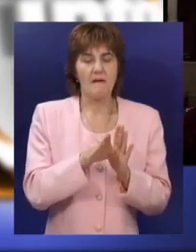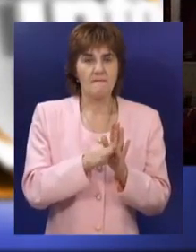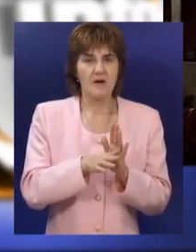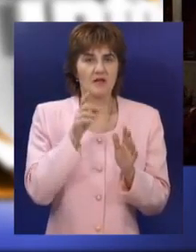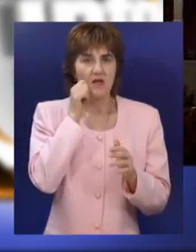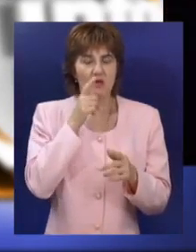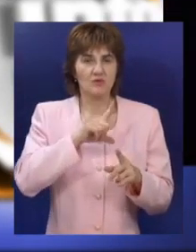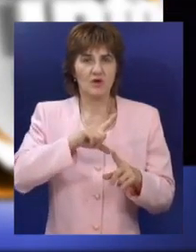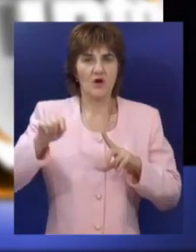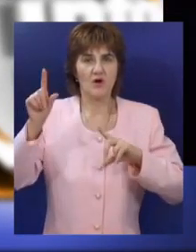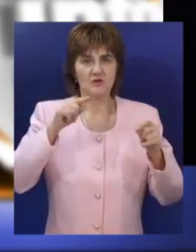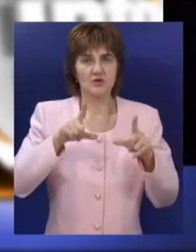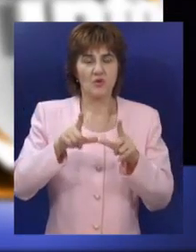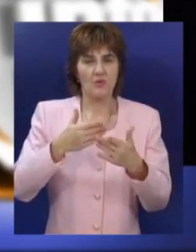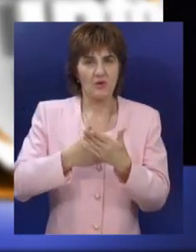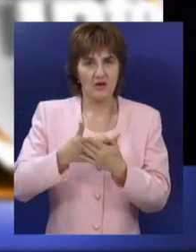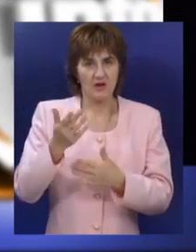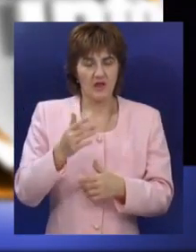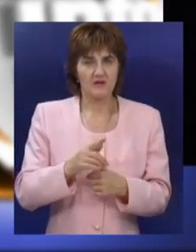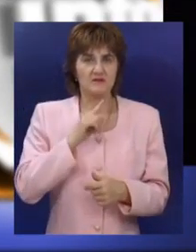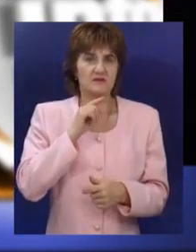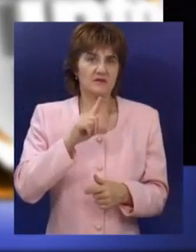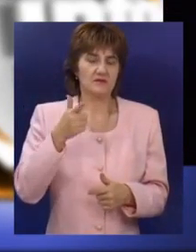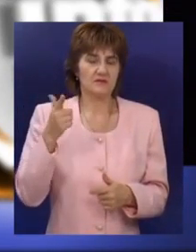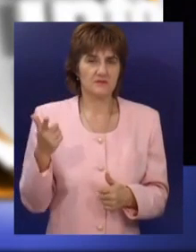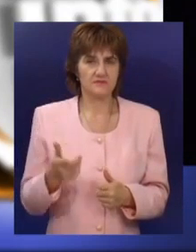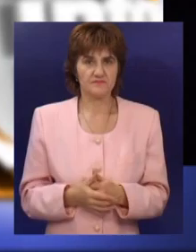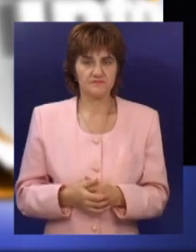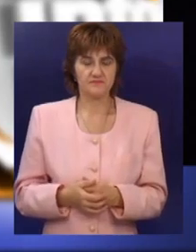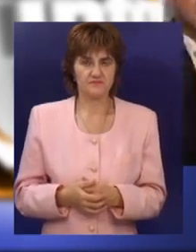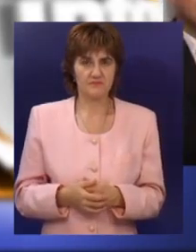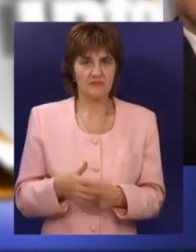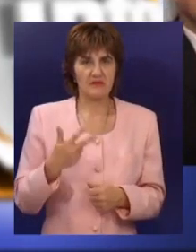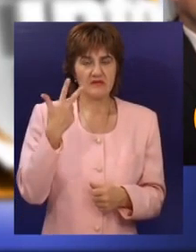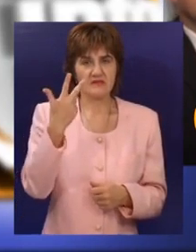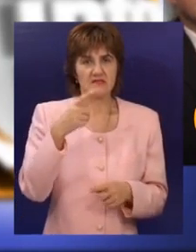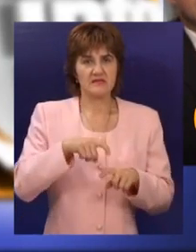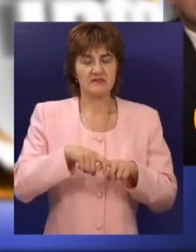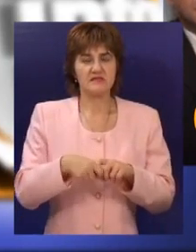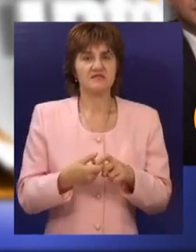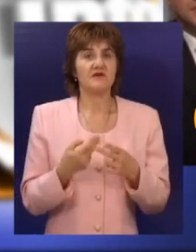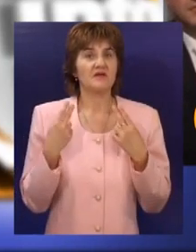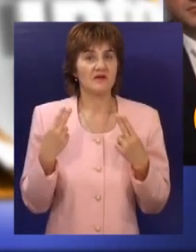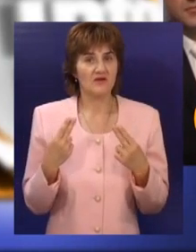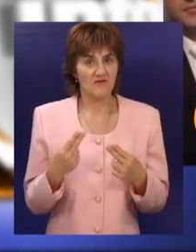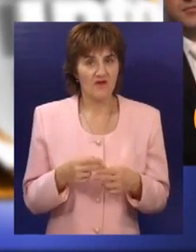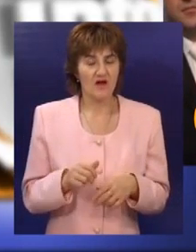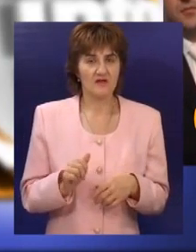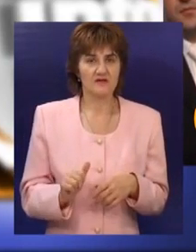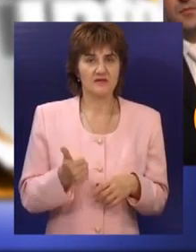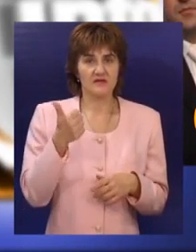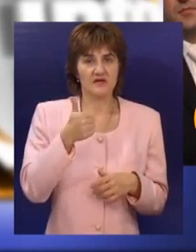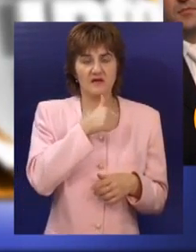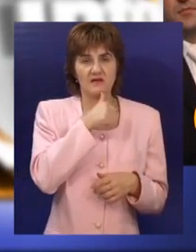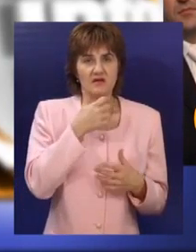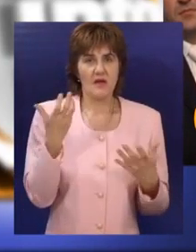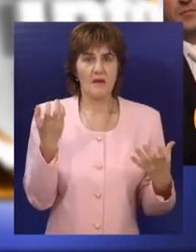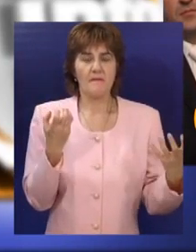sa sela u gradove i razvoj ruralnih područja. Mislim da su ključne tri teme zapravo ono što je spomenuto u panel diskusiji. Jedno